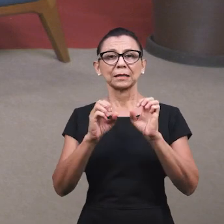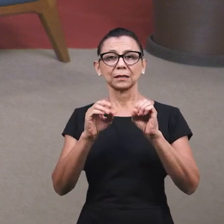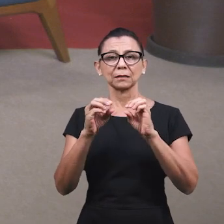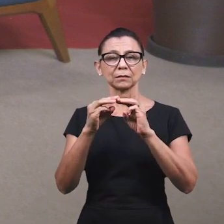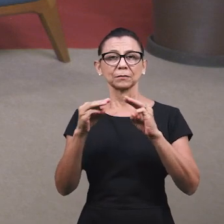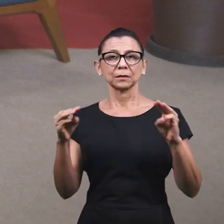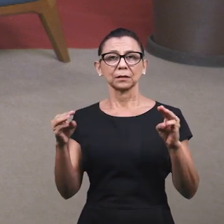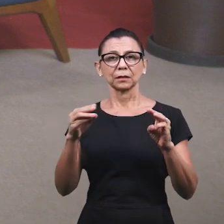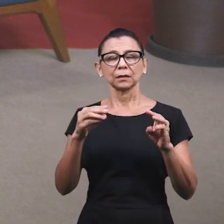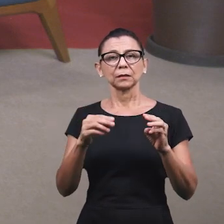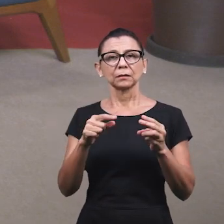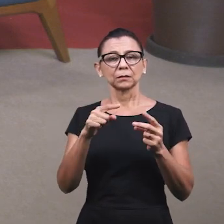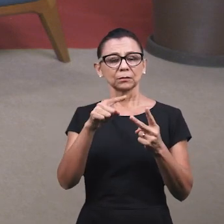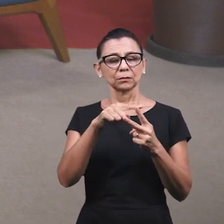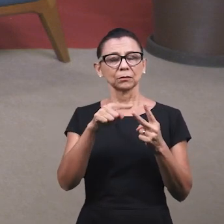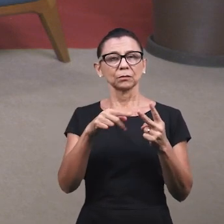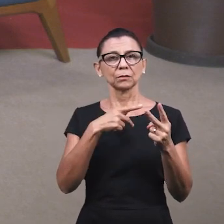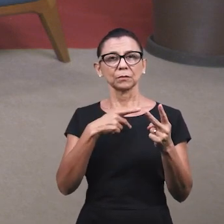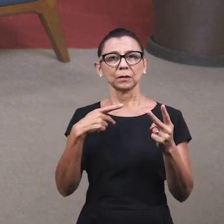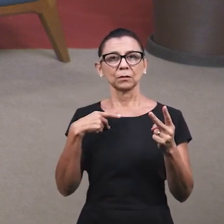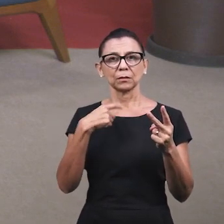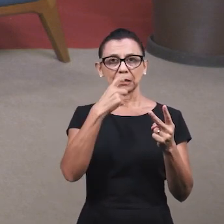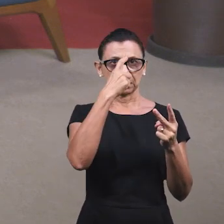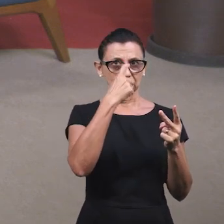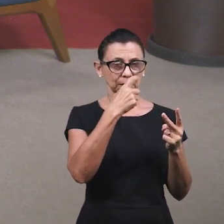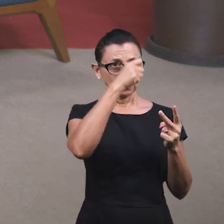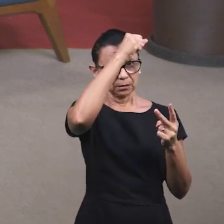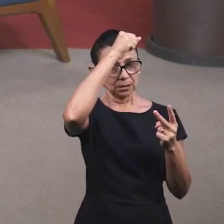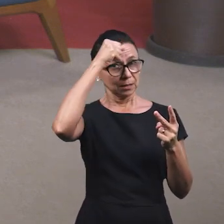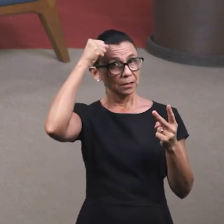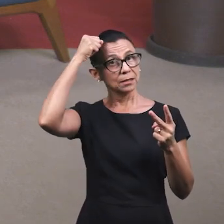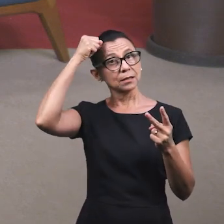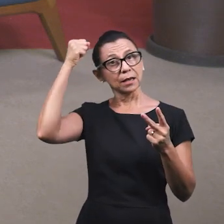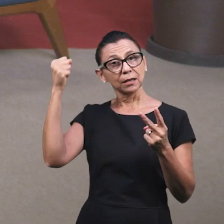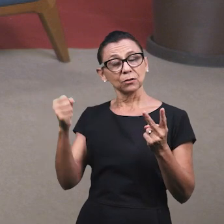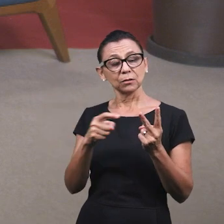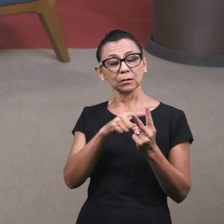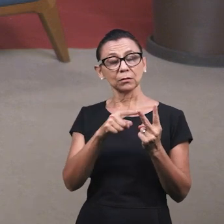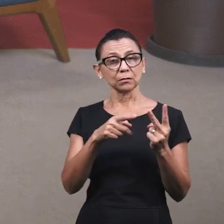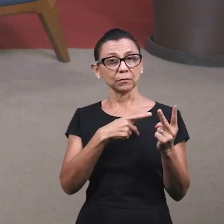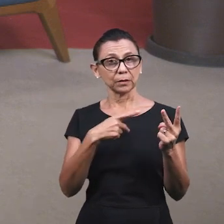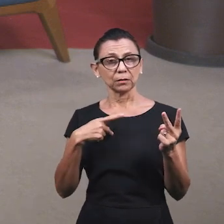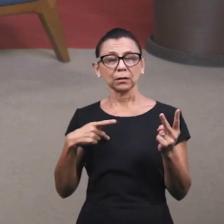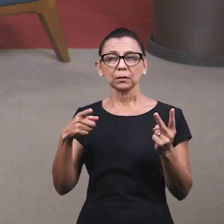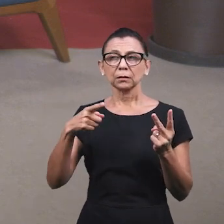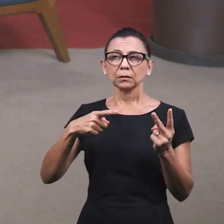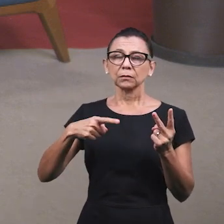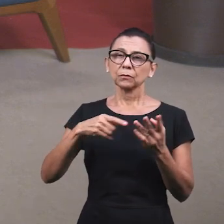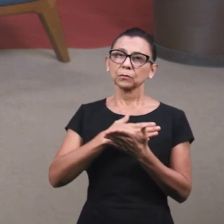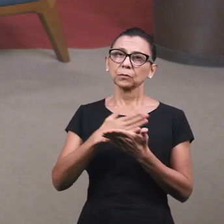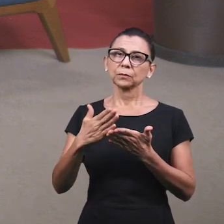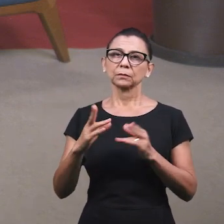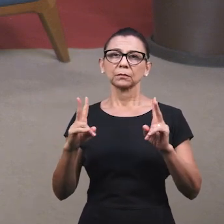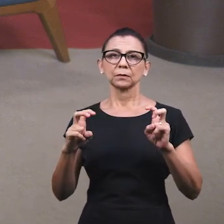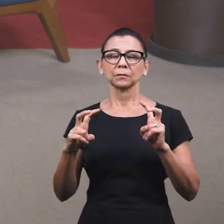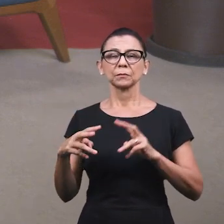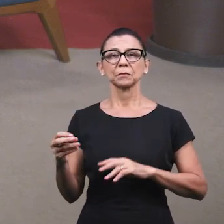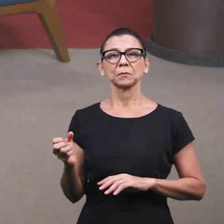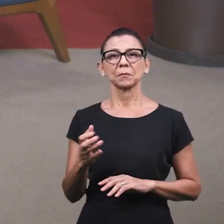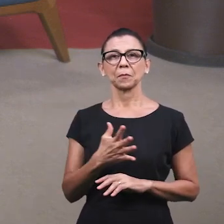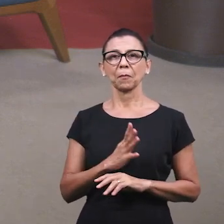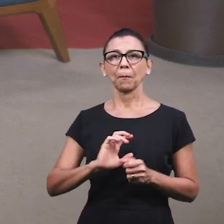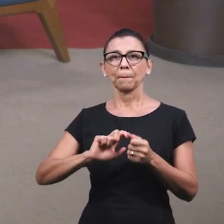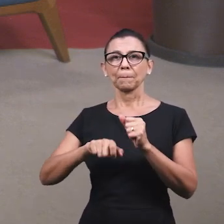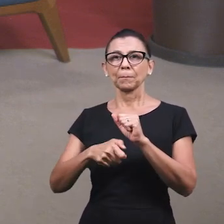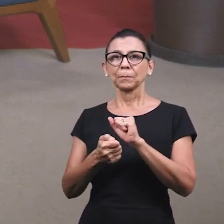du Manaïm, ensemble avec le pasteur Daniel Moreira et Serge Souza, qui vont me rejoindre ici d'ici peu, nous allons commencer à traiter d'une